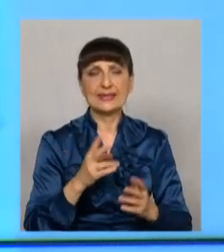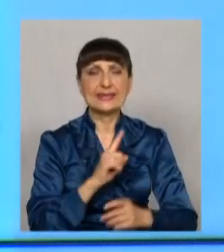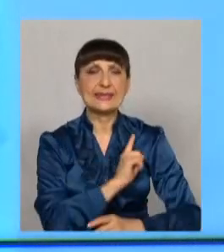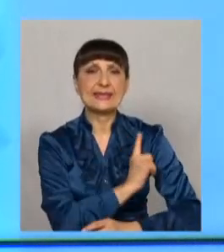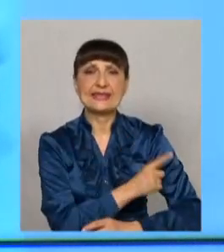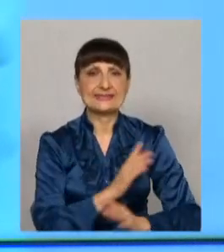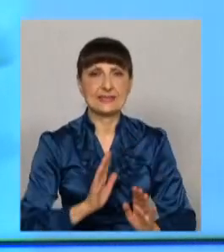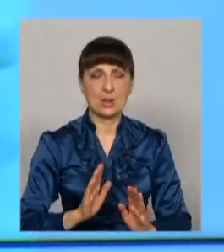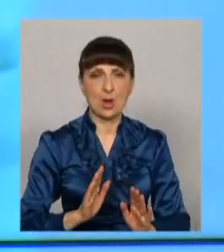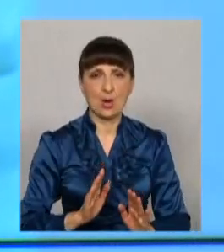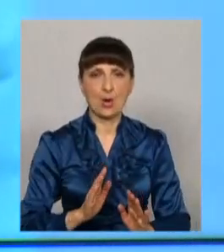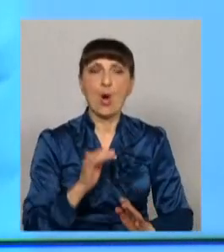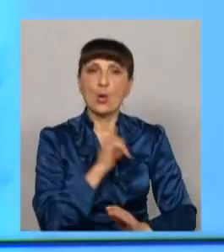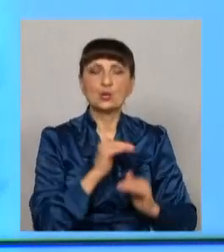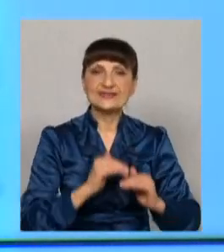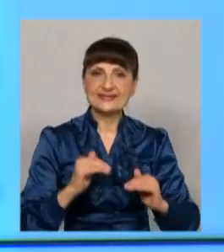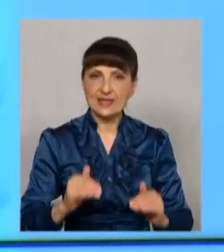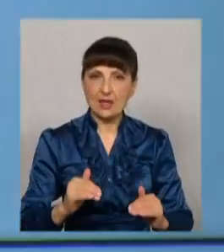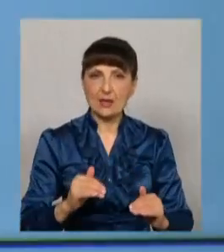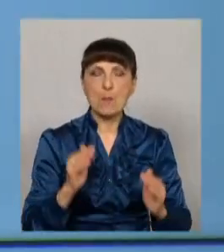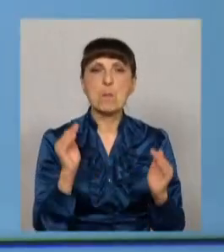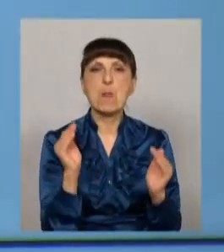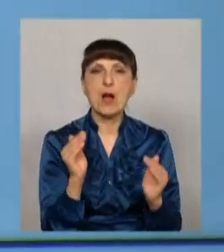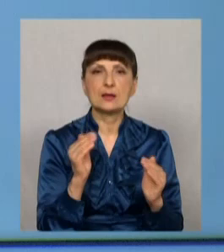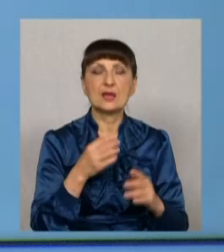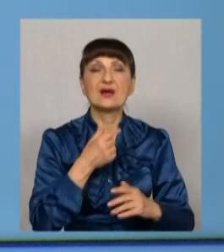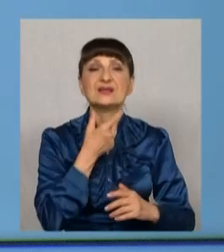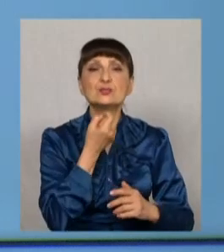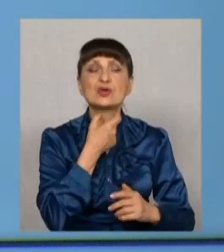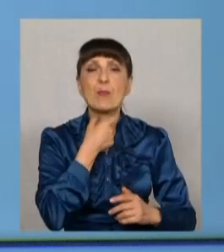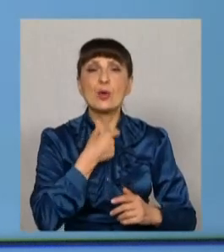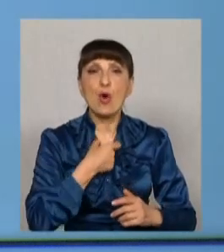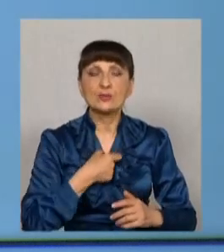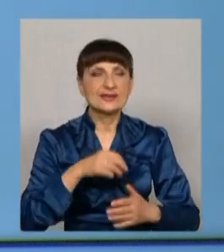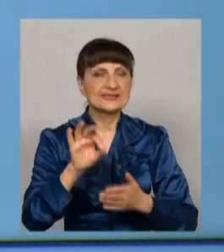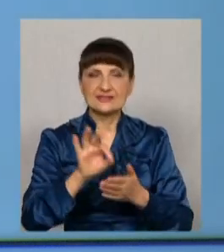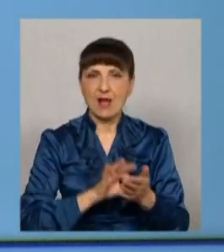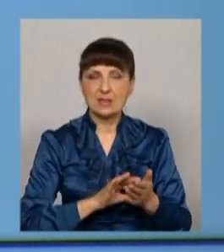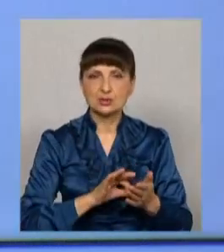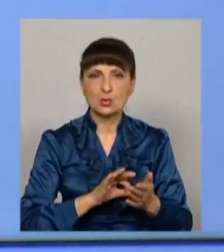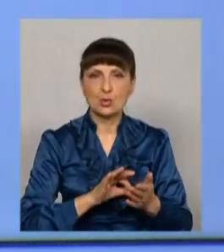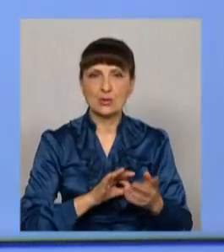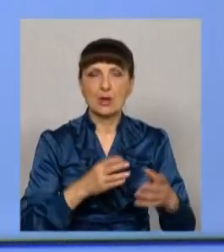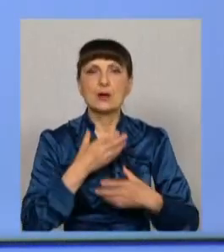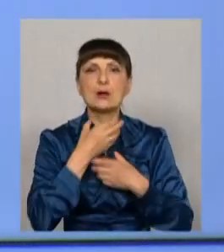не так жестко, у детей, например, маленький отек бронхов, он сразу вызывает